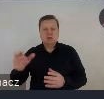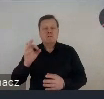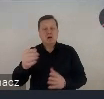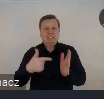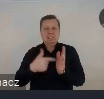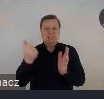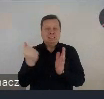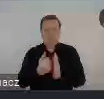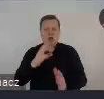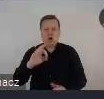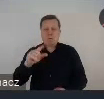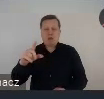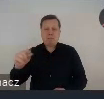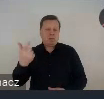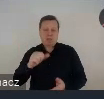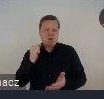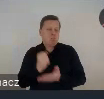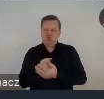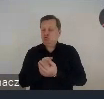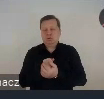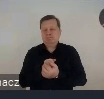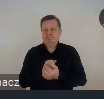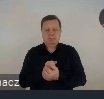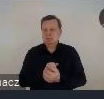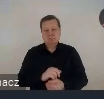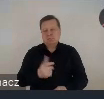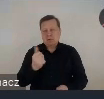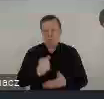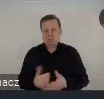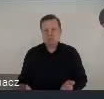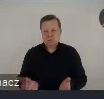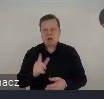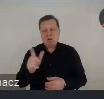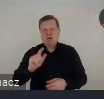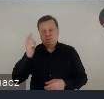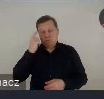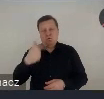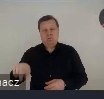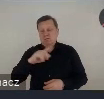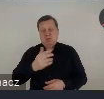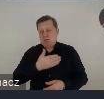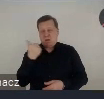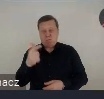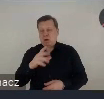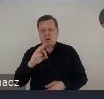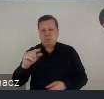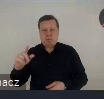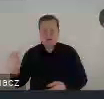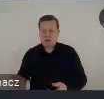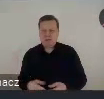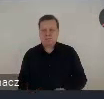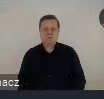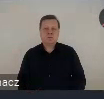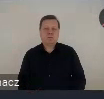organizacji pożytku publicznego. To jest ważne dlatego, że w sumie cechy zwykle nie posiadają statutu organizacji